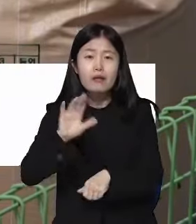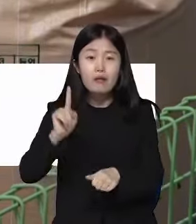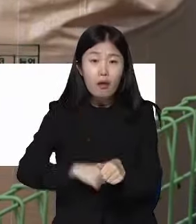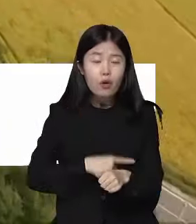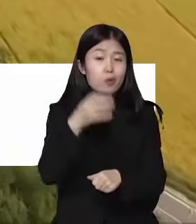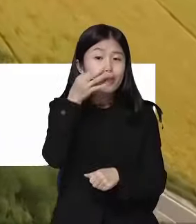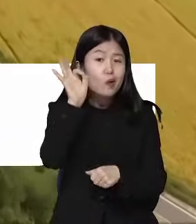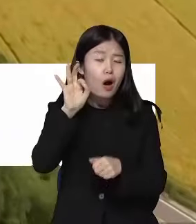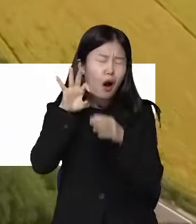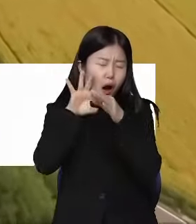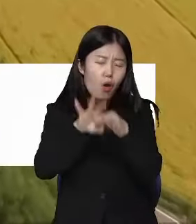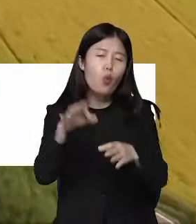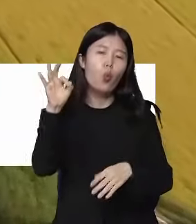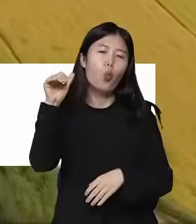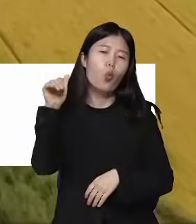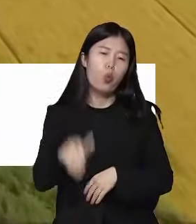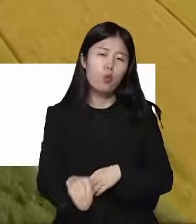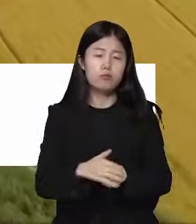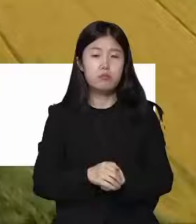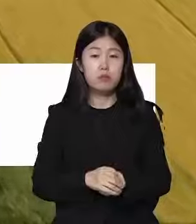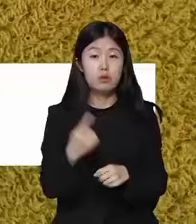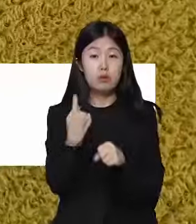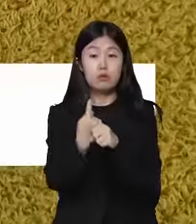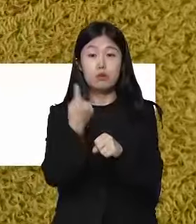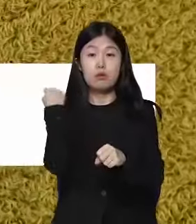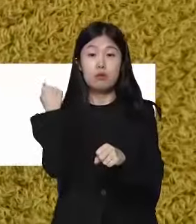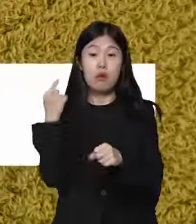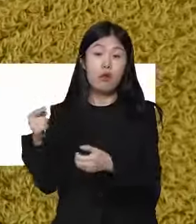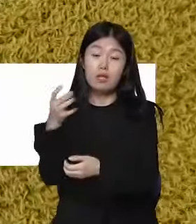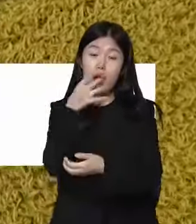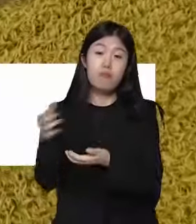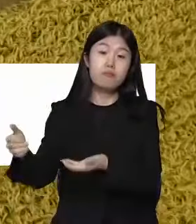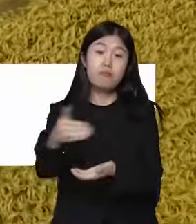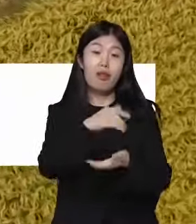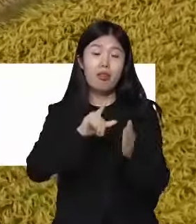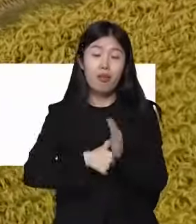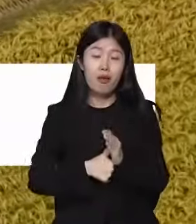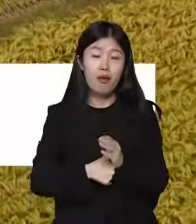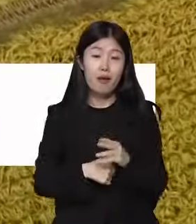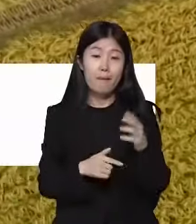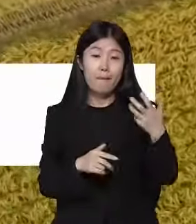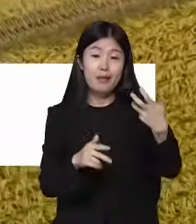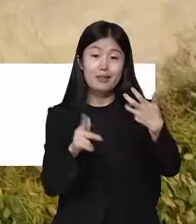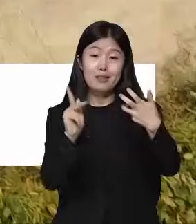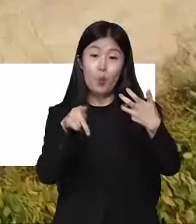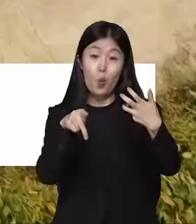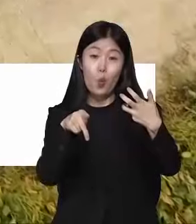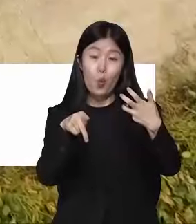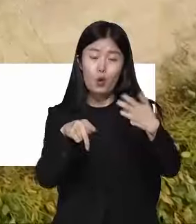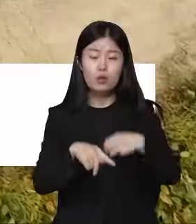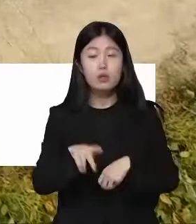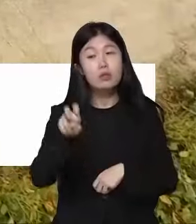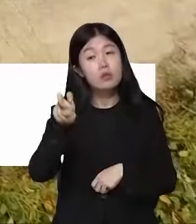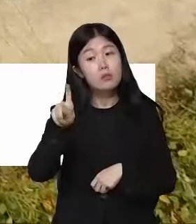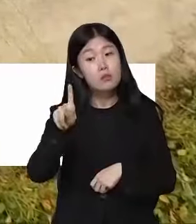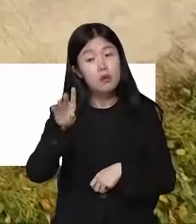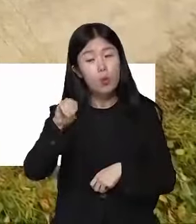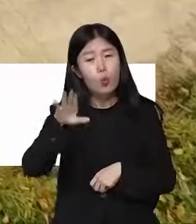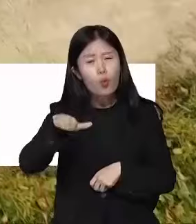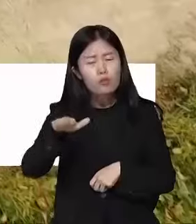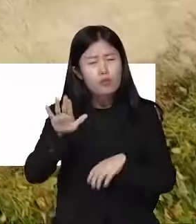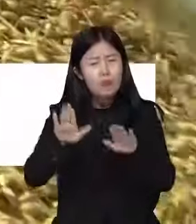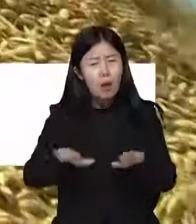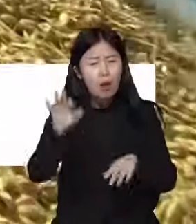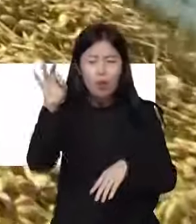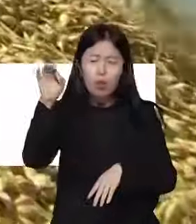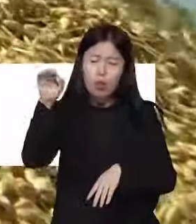있습니다. 지난해 쌀 수확철에 최고 21만 선을 유지했던 80kg 한가마가 지금은 17만